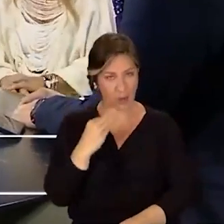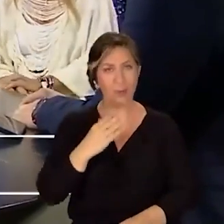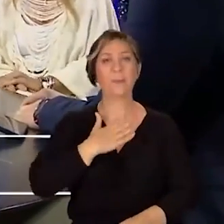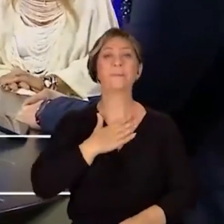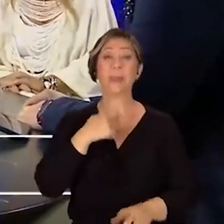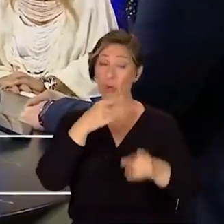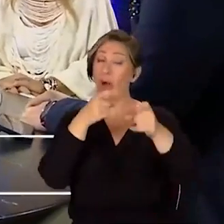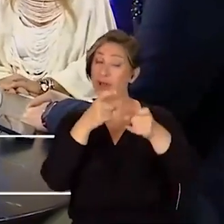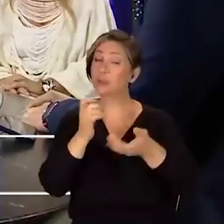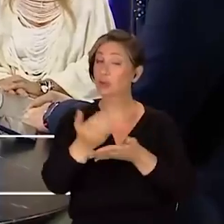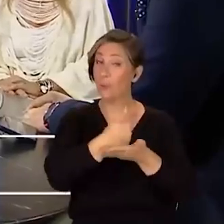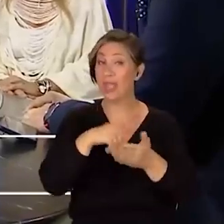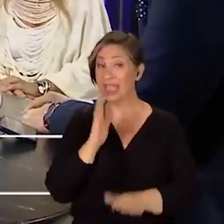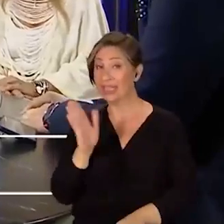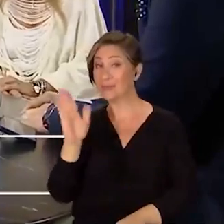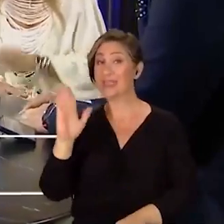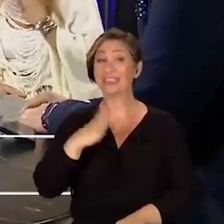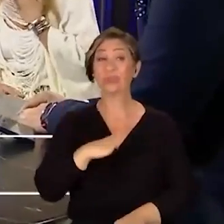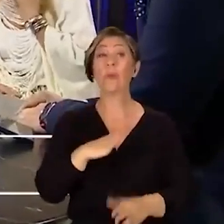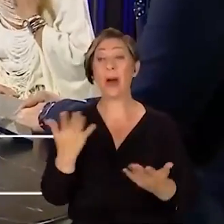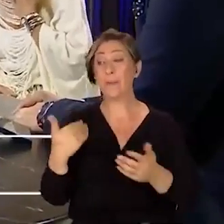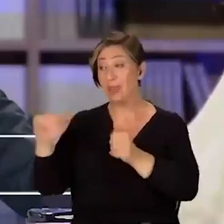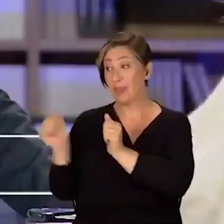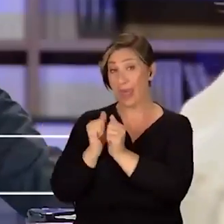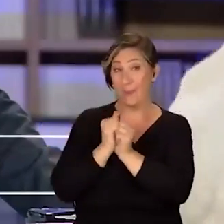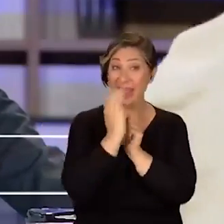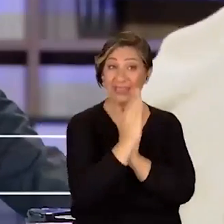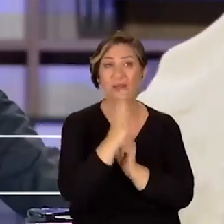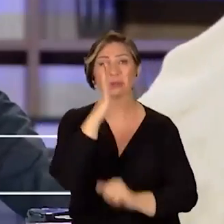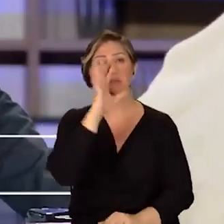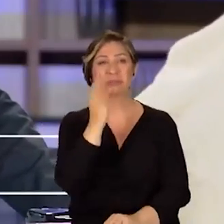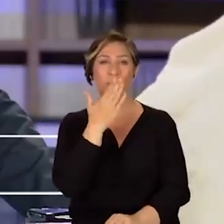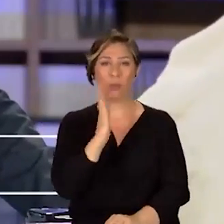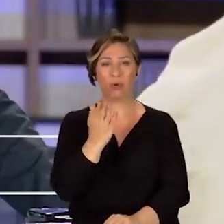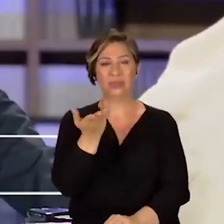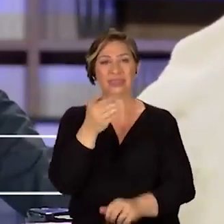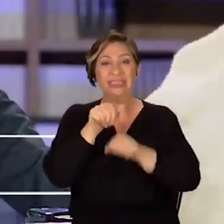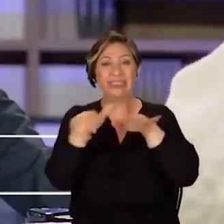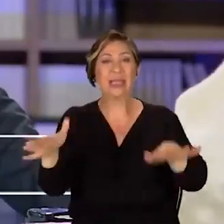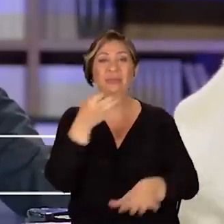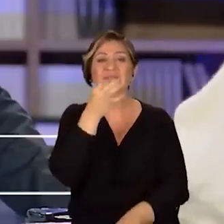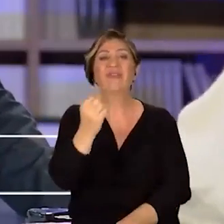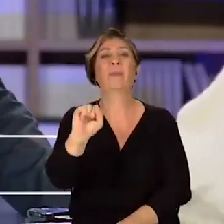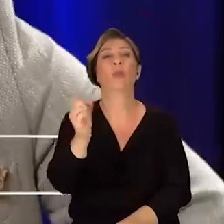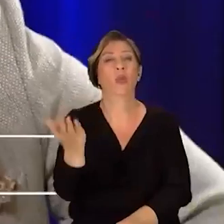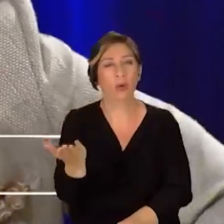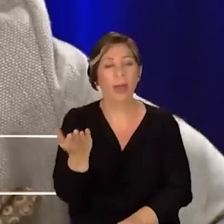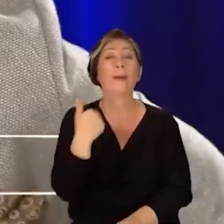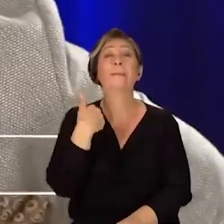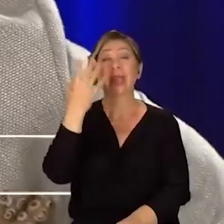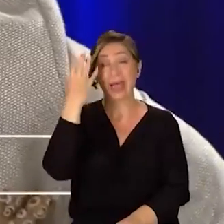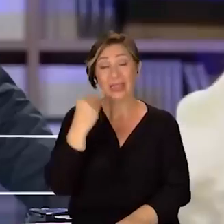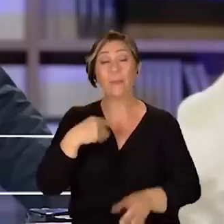de bu avcı toplayıcıya doğru gitmek istiyorum. Fakat benimle gelen kimse yok. Zaten sistem de müsaade etmiyor. Fakat anladım ki